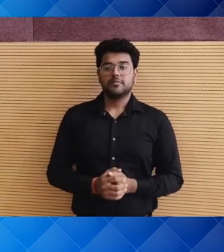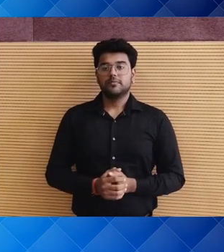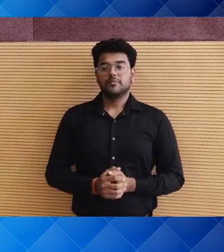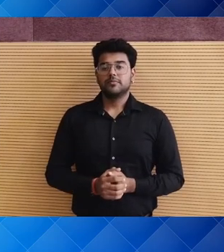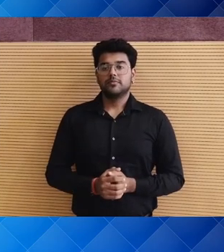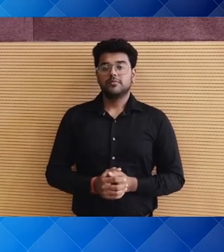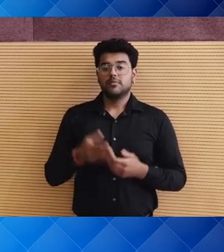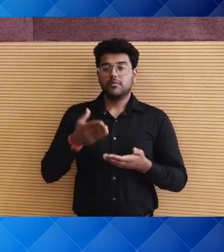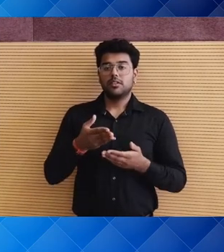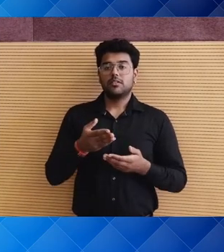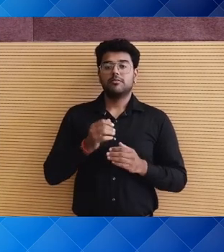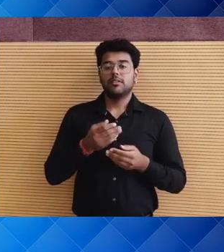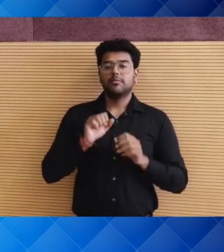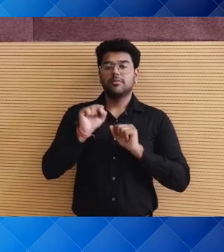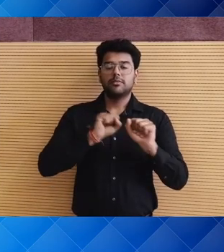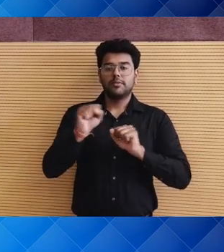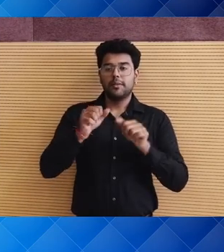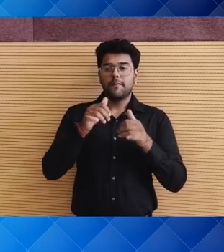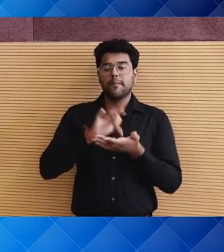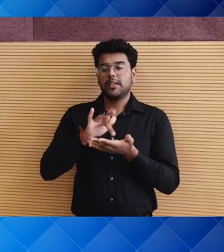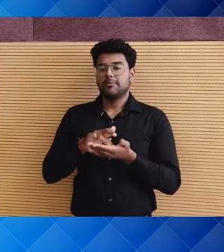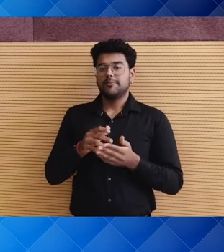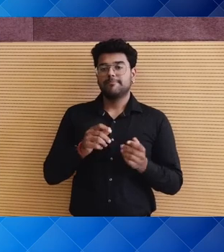सभी ससम्मान अपना स्थान ग्रहण करें.